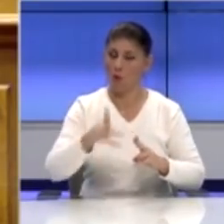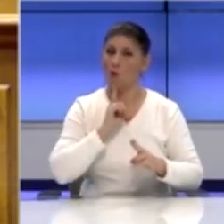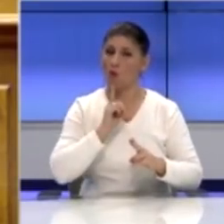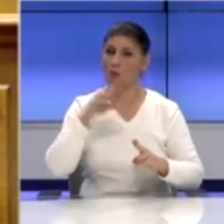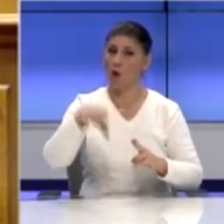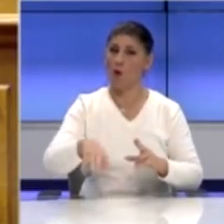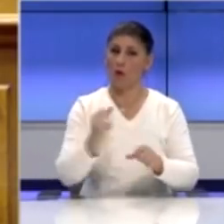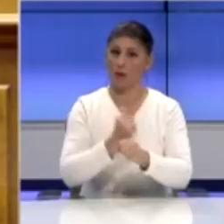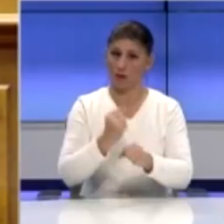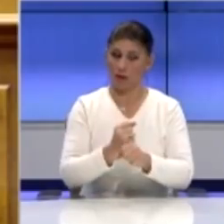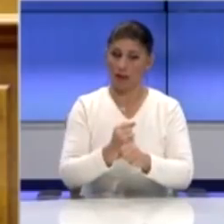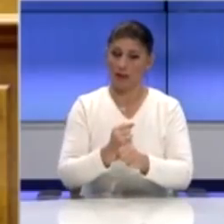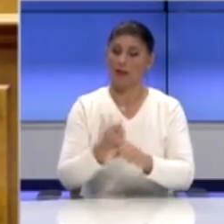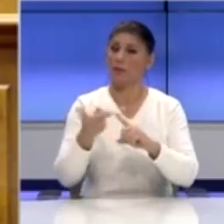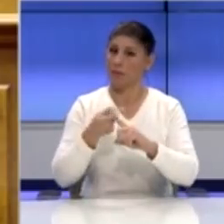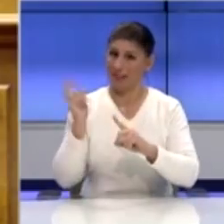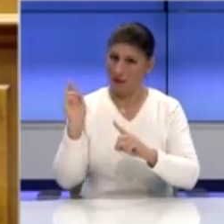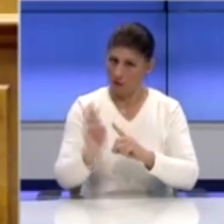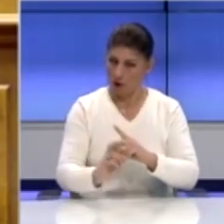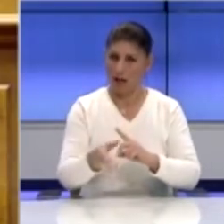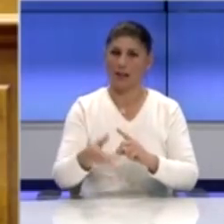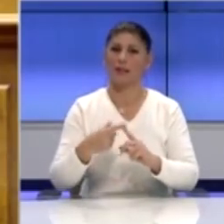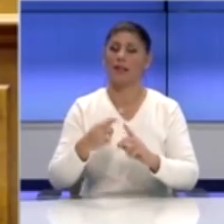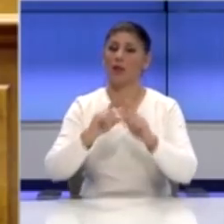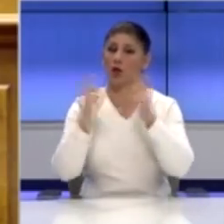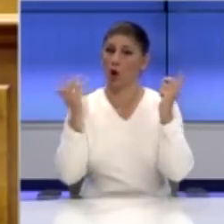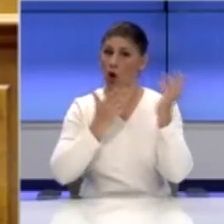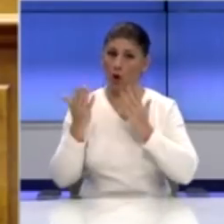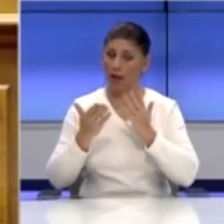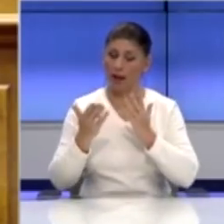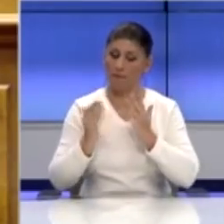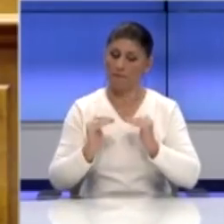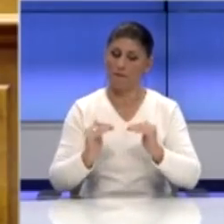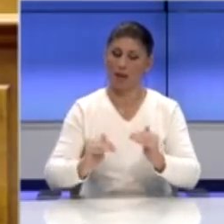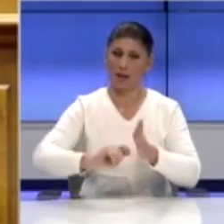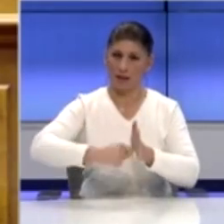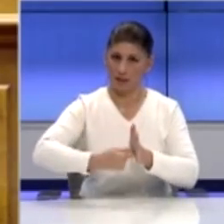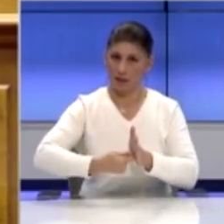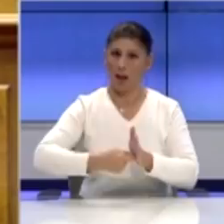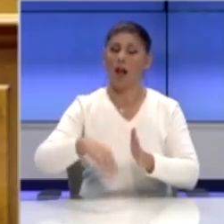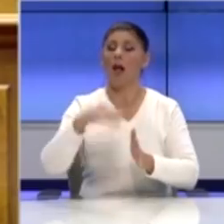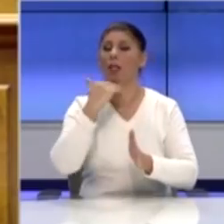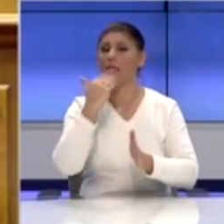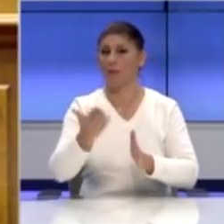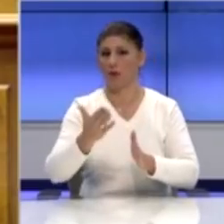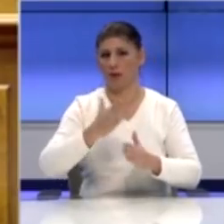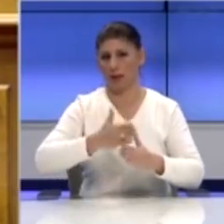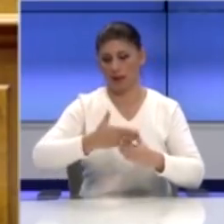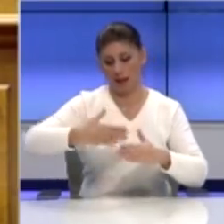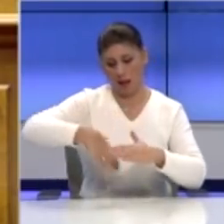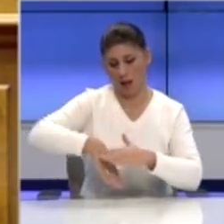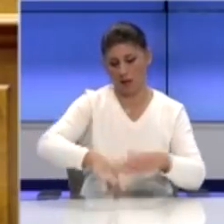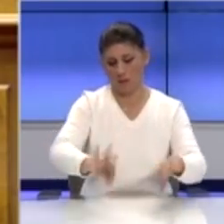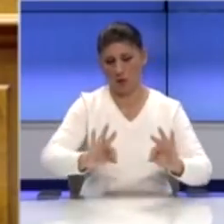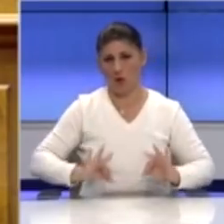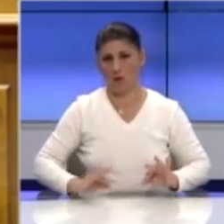όπως είναι οι χώροι δουλειάς, τα μέσα μεταφοράς αλλά και τα σχολεία που κρατάτε κλειστά, δεν μπορείτε να τις κρύψετε κάτω από το